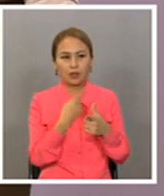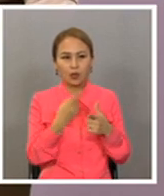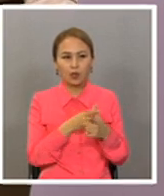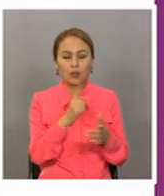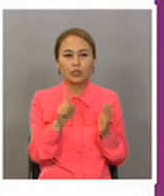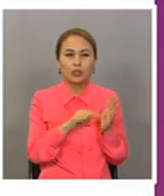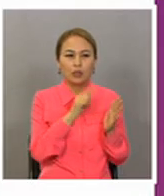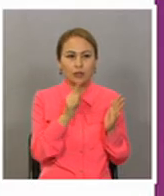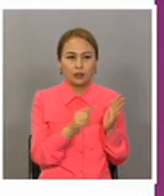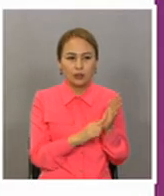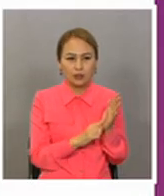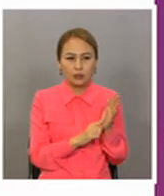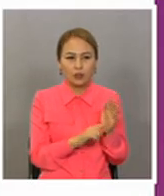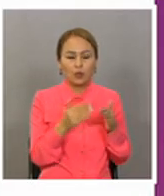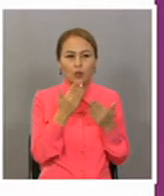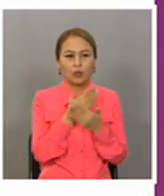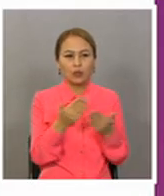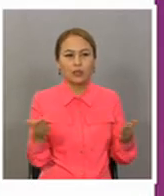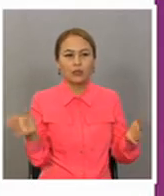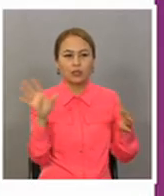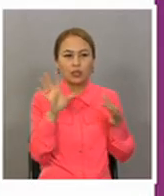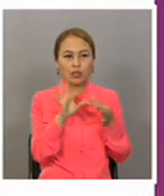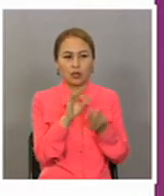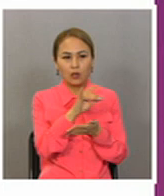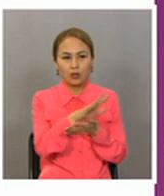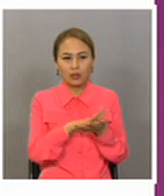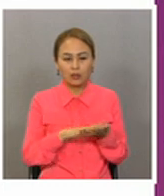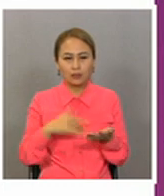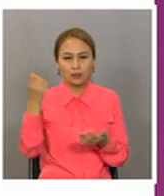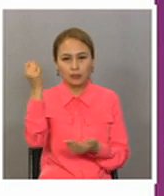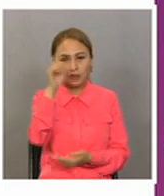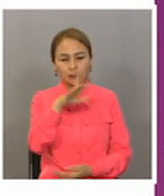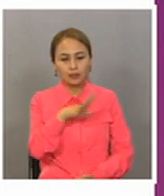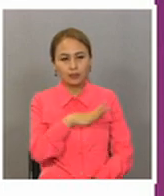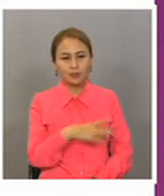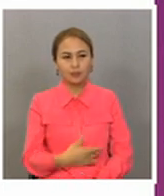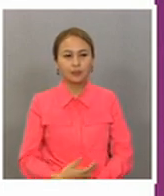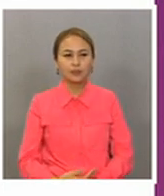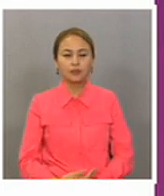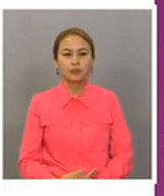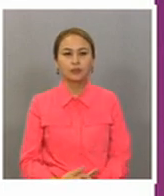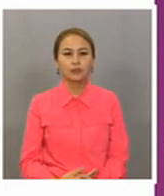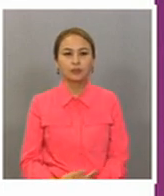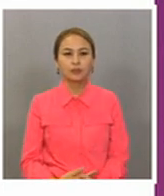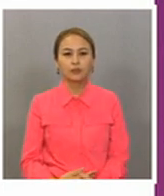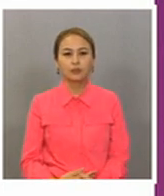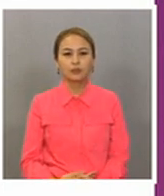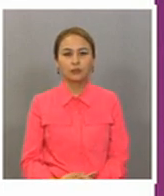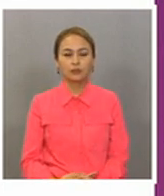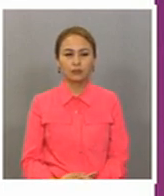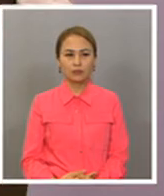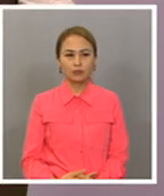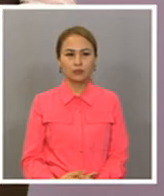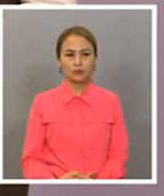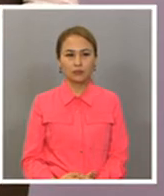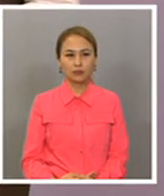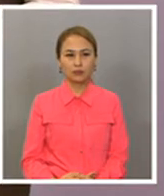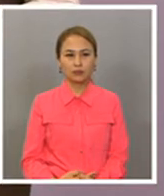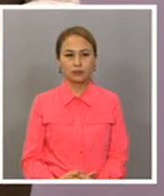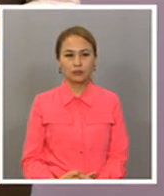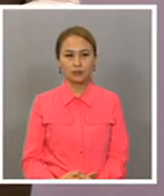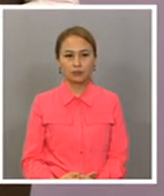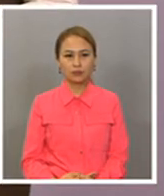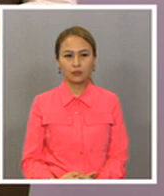атын, сұрақтарын, олардың жалғауларын білдіңдер.